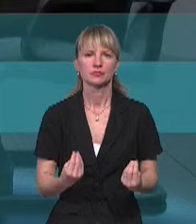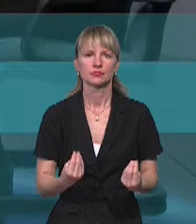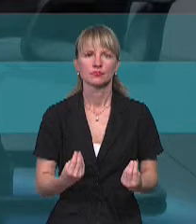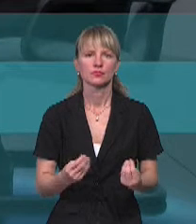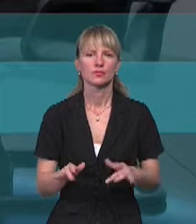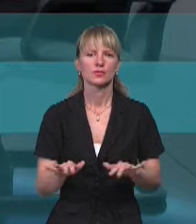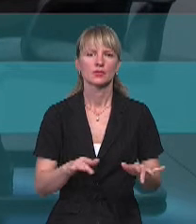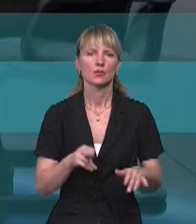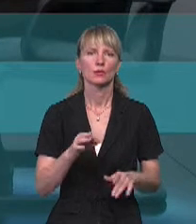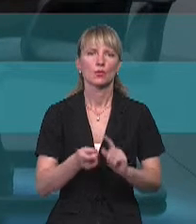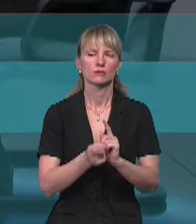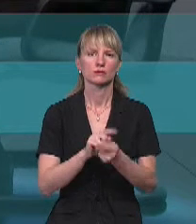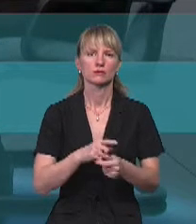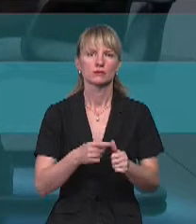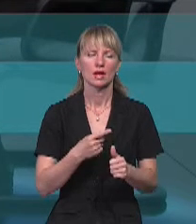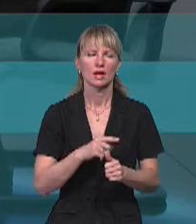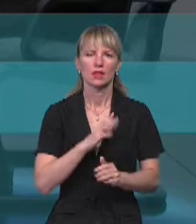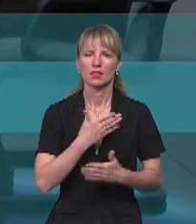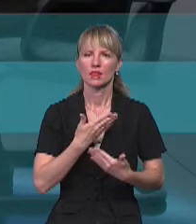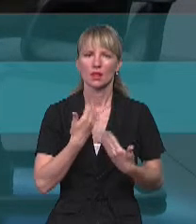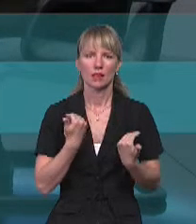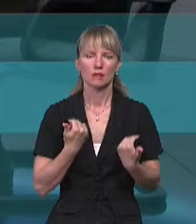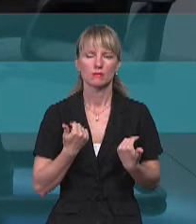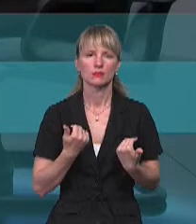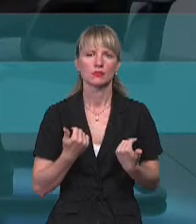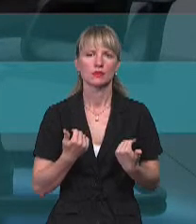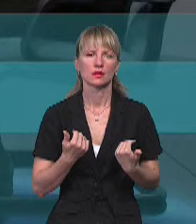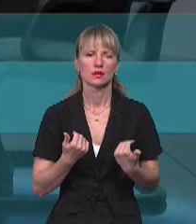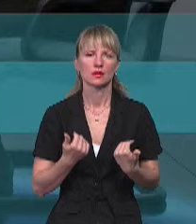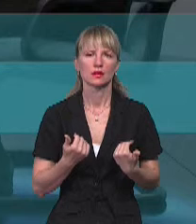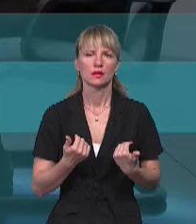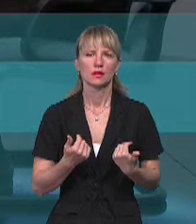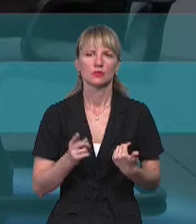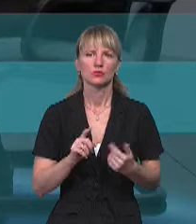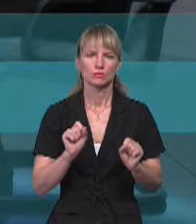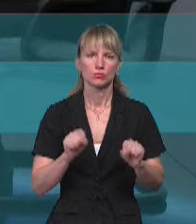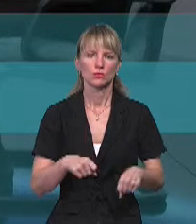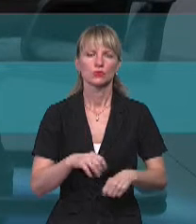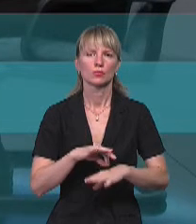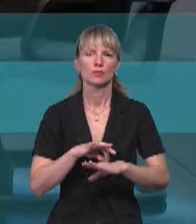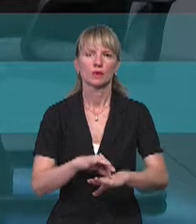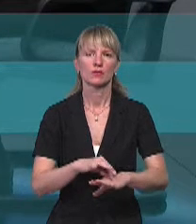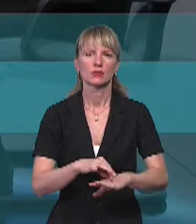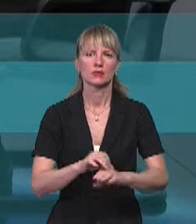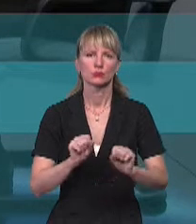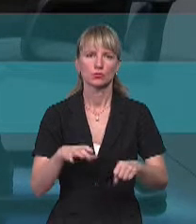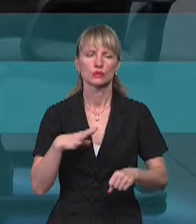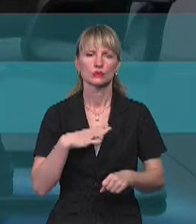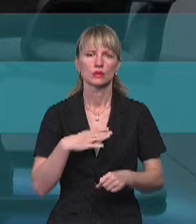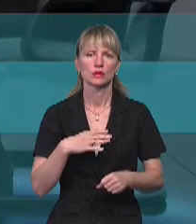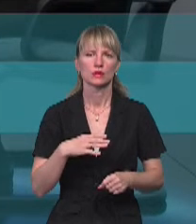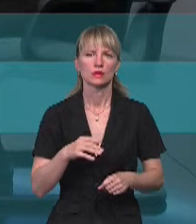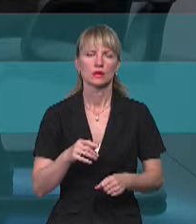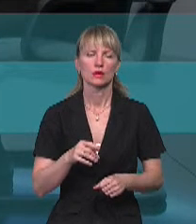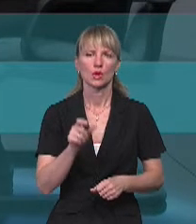действий по переименованию этого сквера не производилось. Вот мы проговаривали с Лесей о том, что можно провести, разве может быть общественное